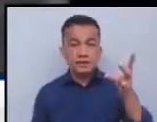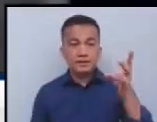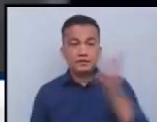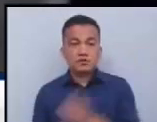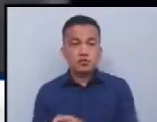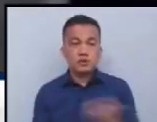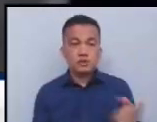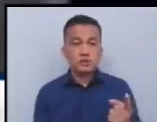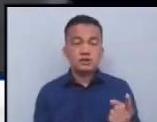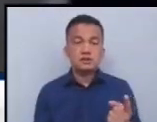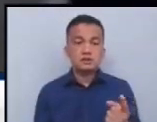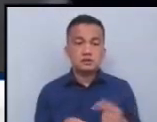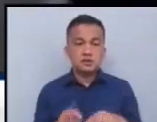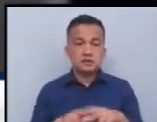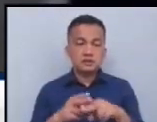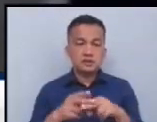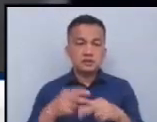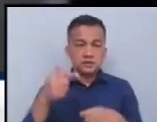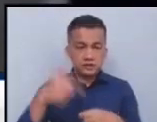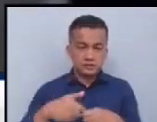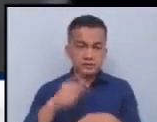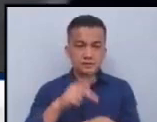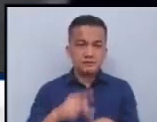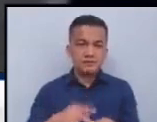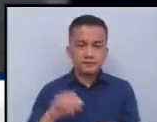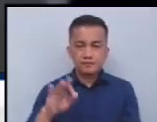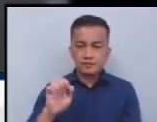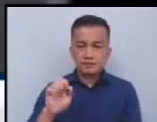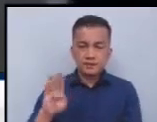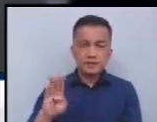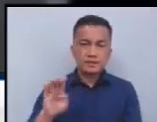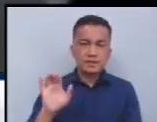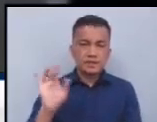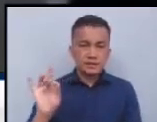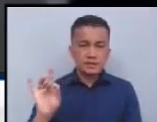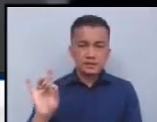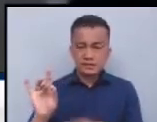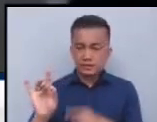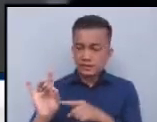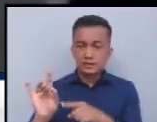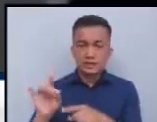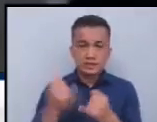langis sa bansa. February 8 nang huling magtaas ng presyo ang mga kumpanya ng langis.